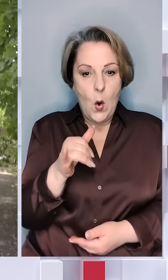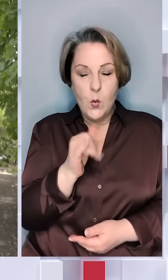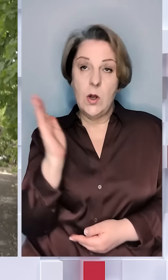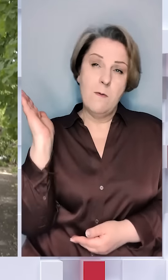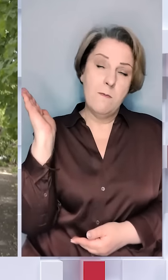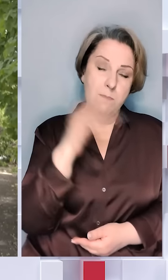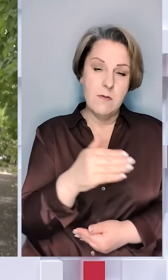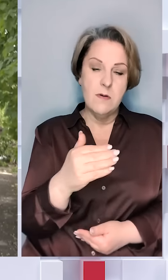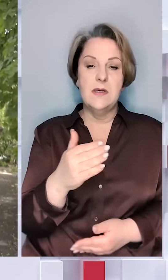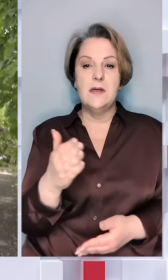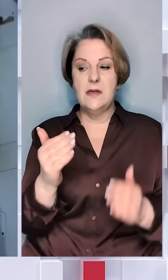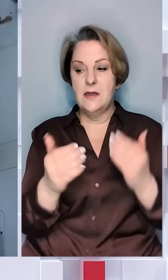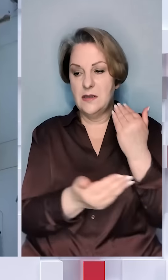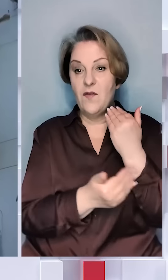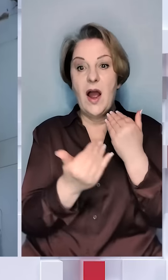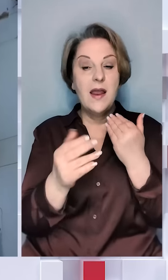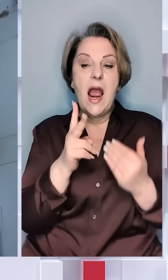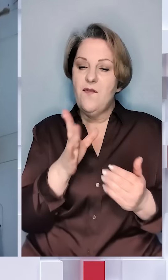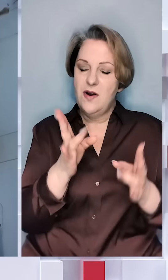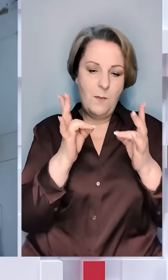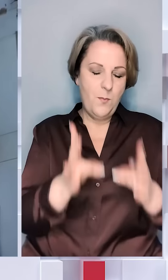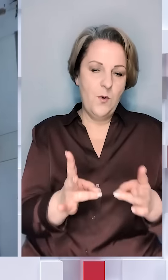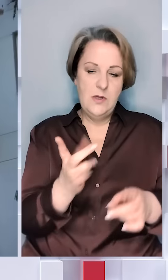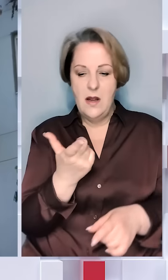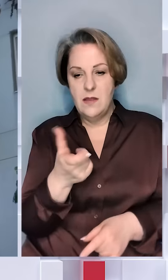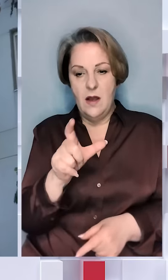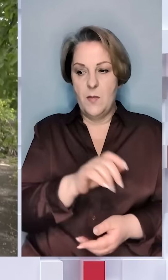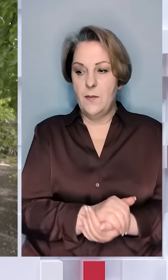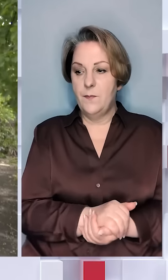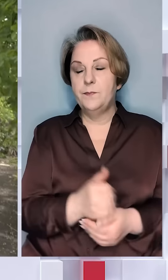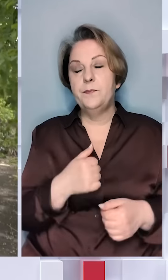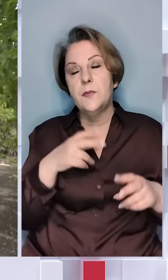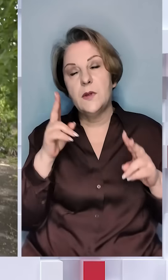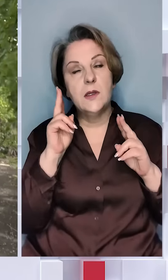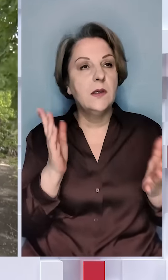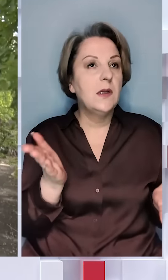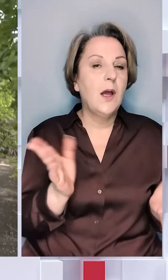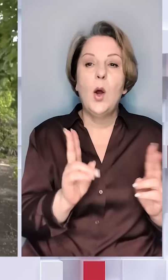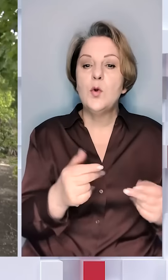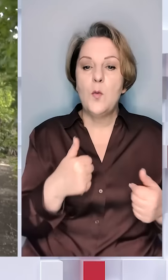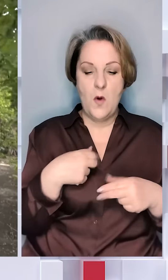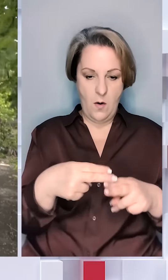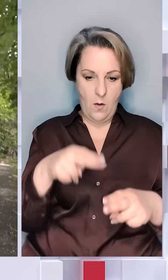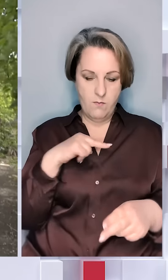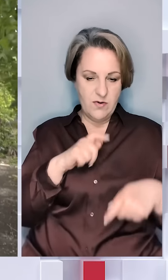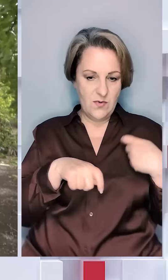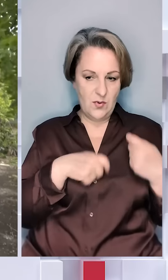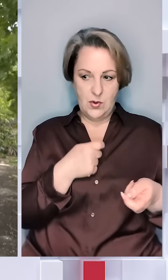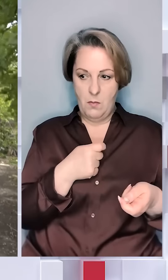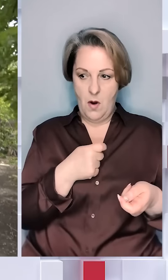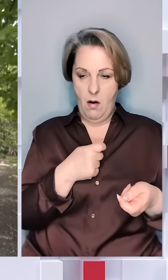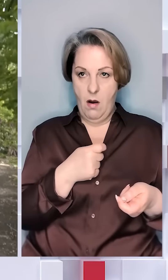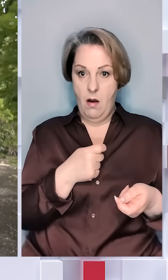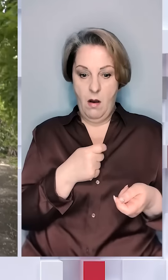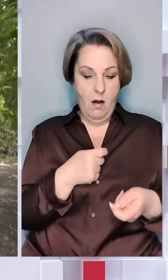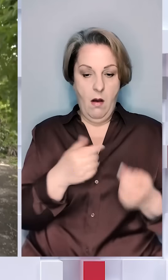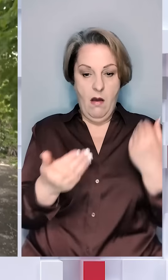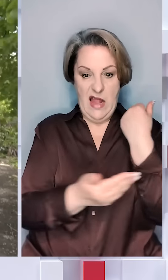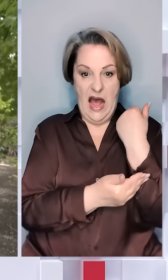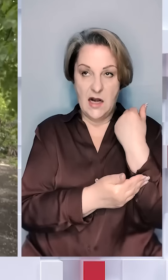куди прийшовся удар дерева. Її квартира постраждала найбільше. Я тільки не знаю, хто мені буде розміщати ущерб. Воно лежить у мене